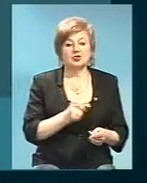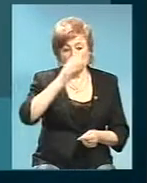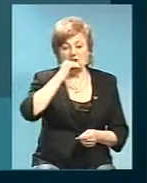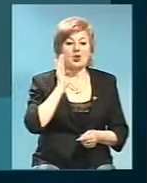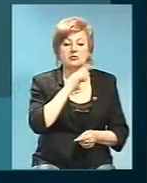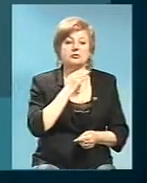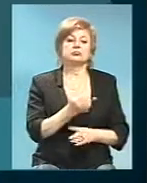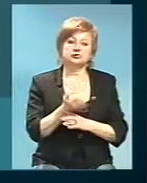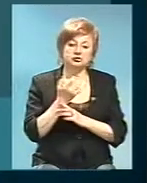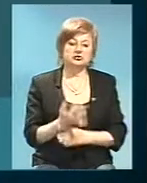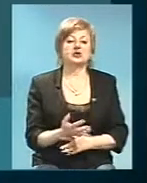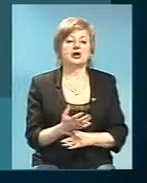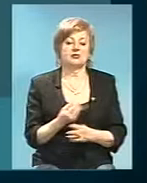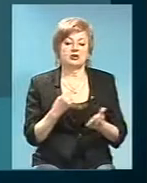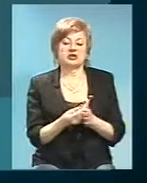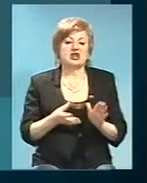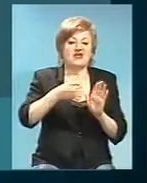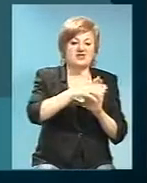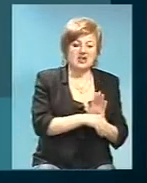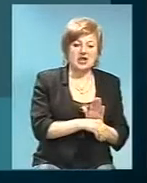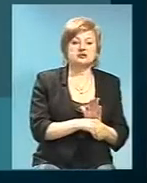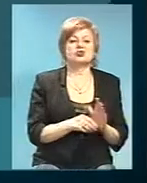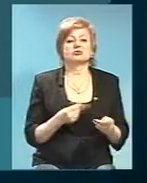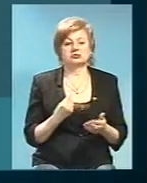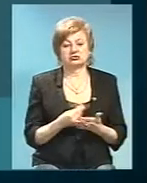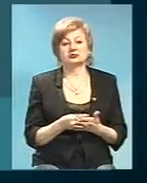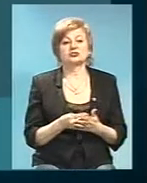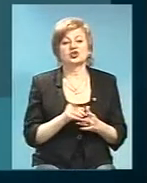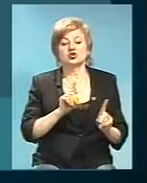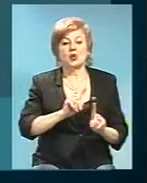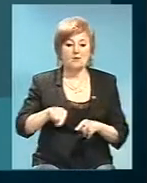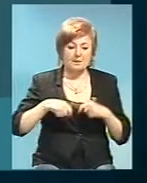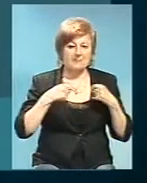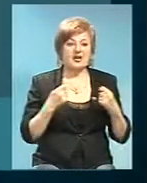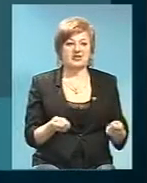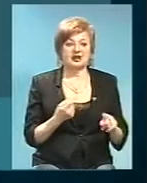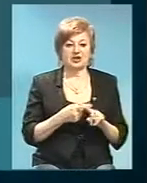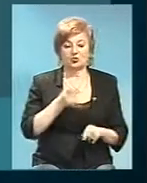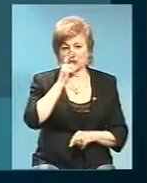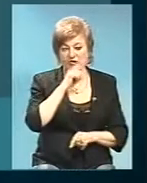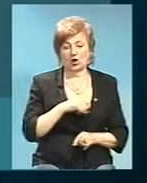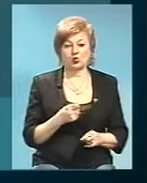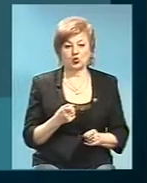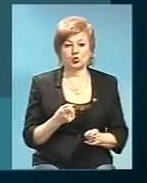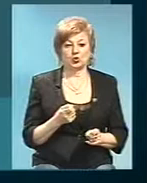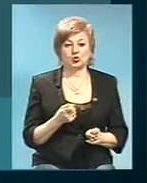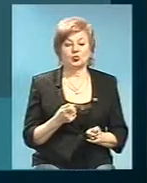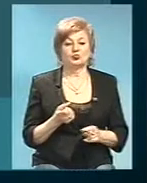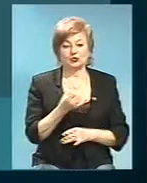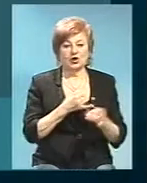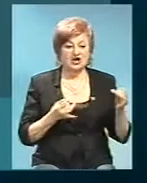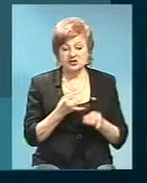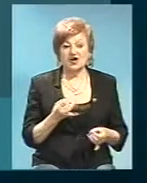вимагали так званий вступний внесок. І щоб прибрати цю ганебну норму,